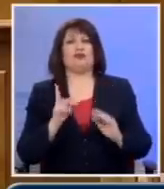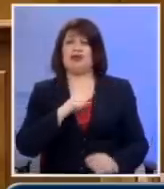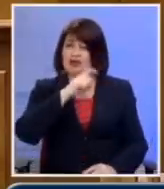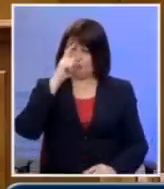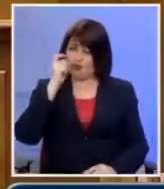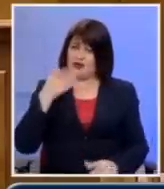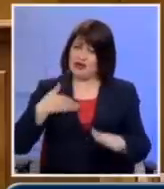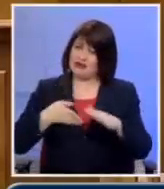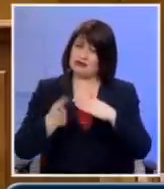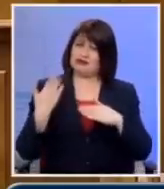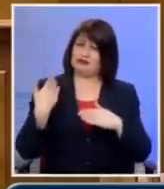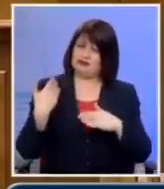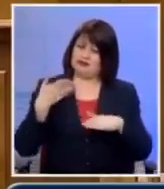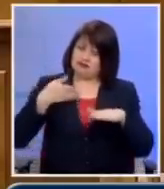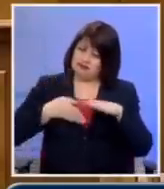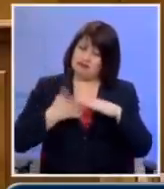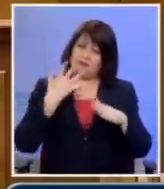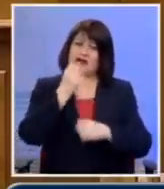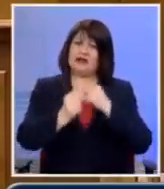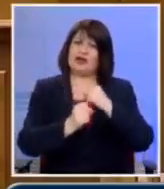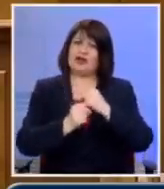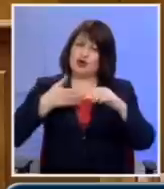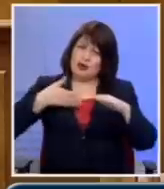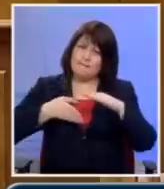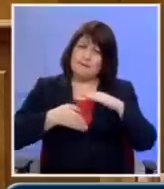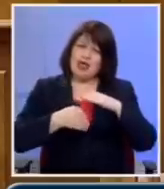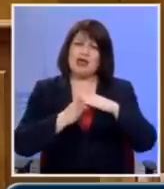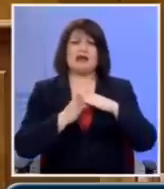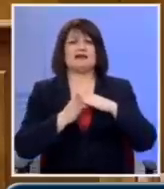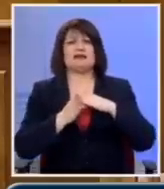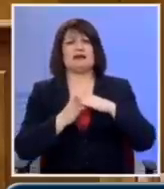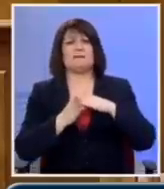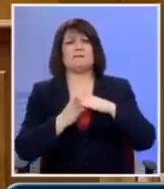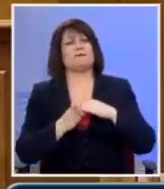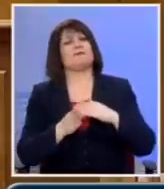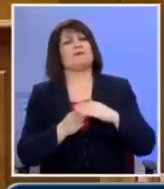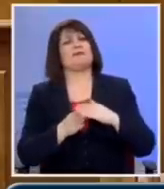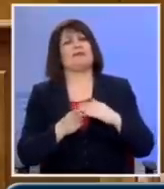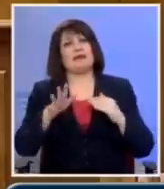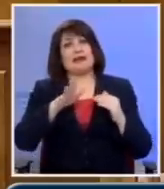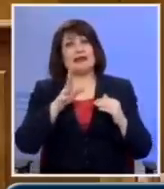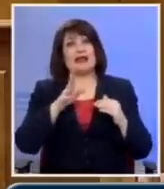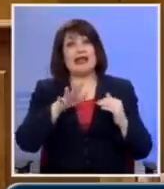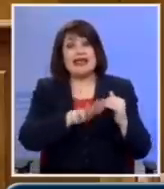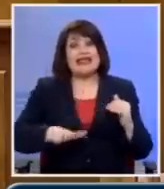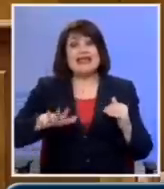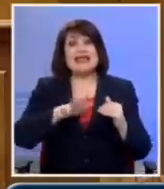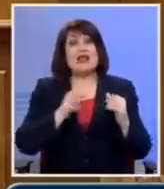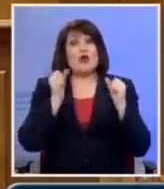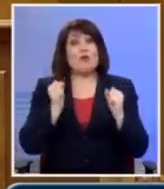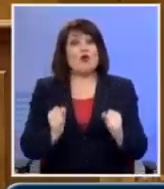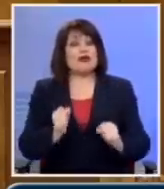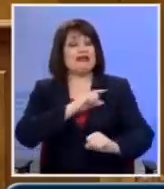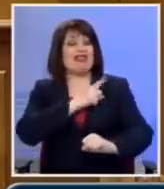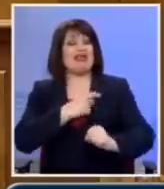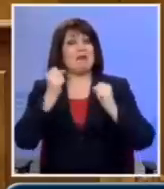που πέρασε την τελευταία πενταετία, μια ισχυρή γεωπολιτική δυναμική. Και είναι